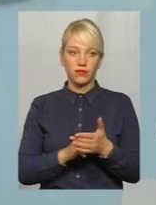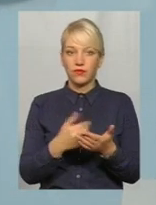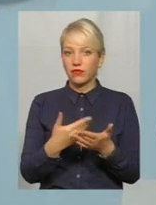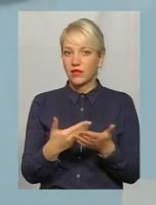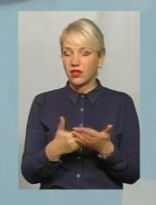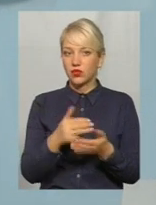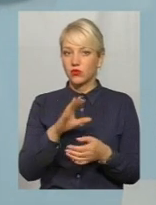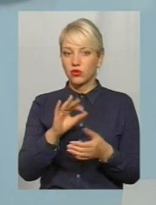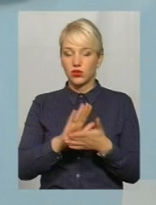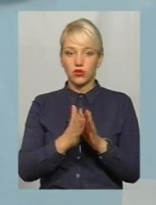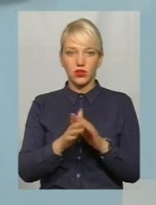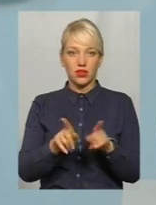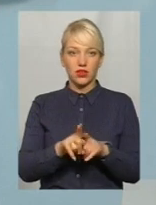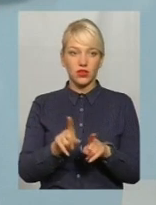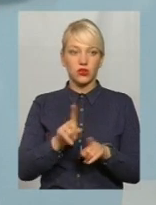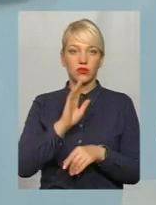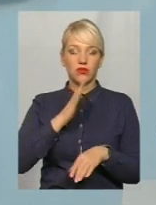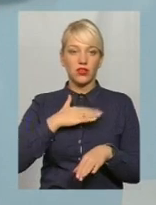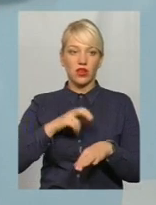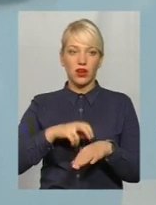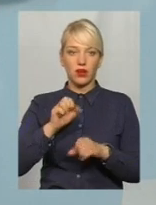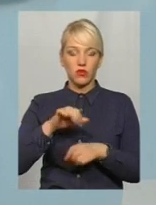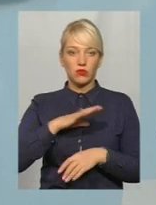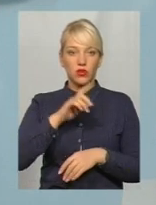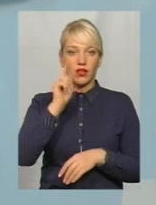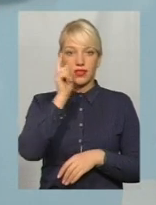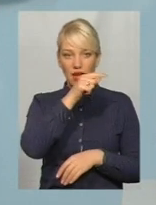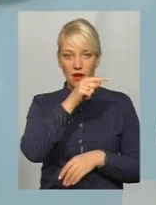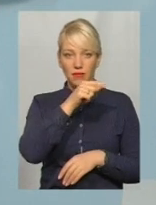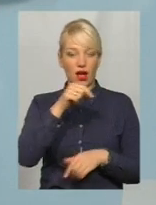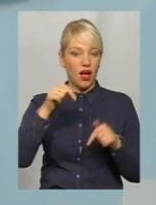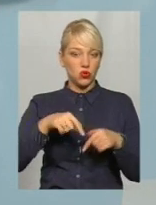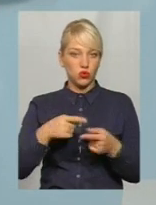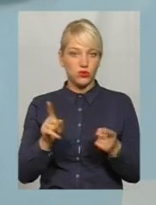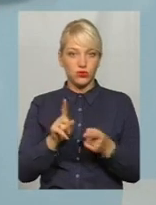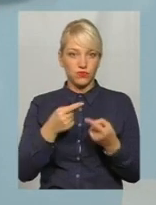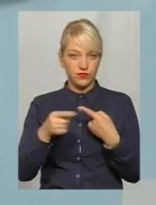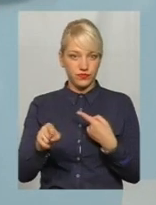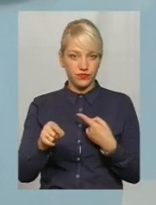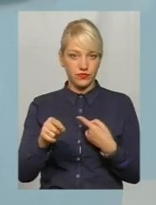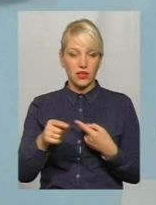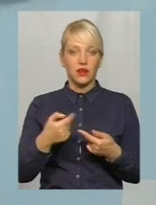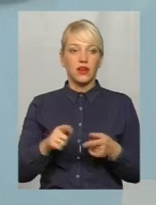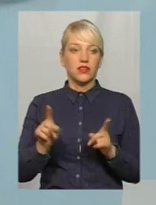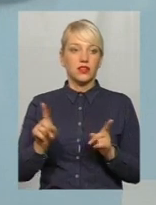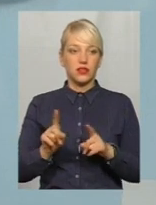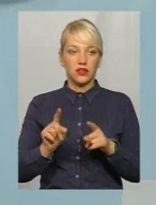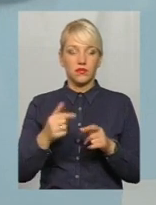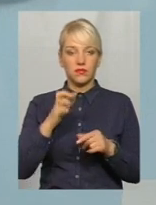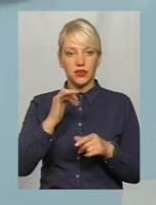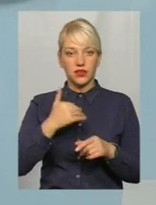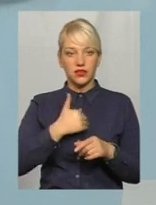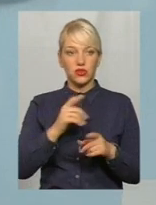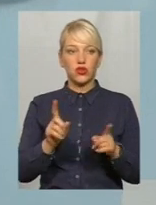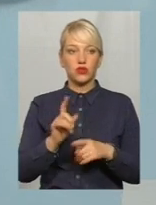Начебто ситуація такого роду, що наш лікар може бути там, а тут він не такий. Тому мені би дуже би хотілося, щоб